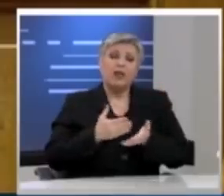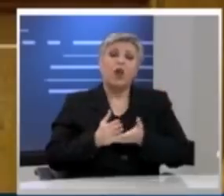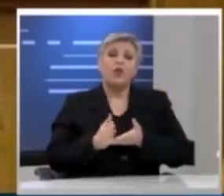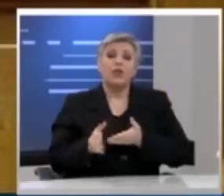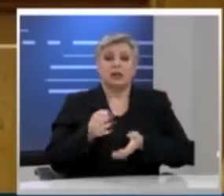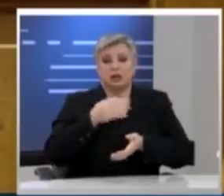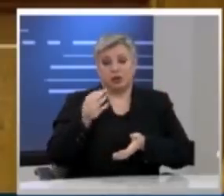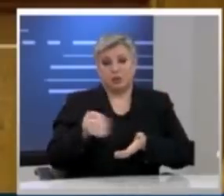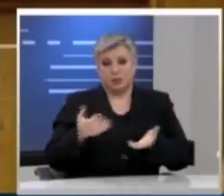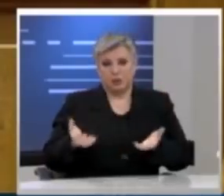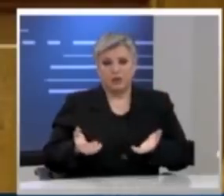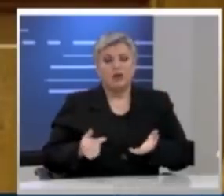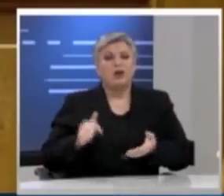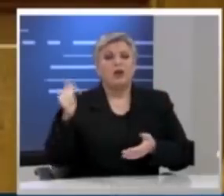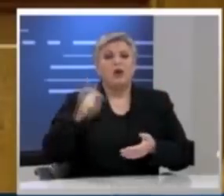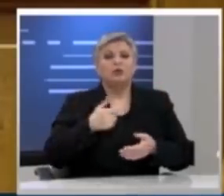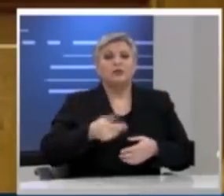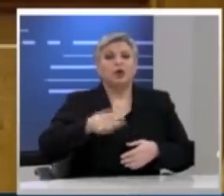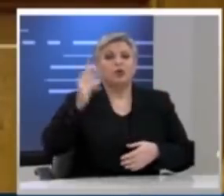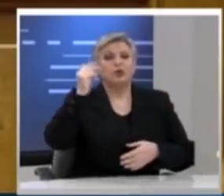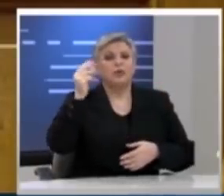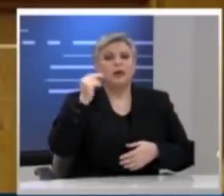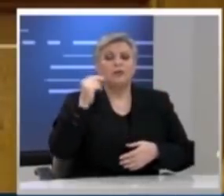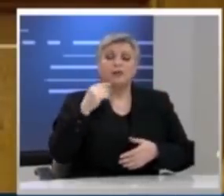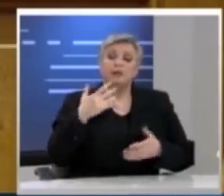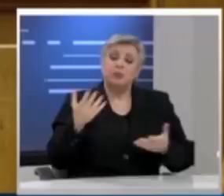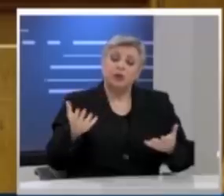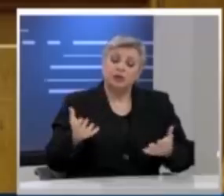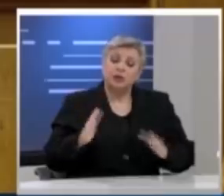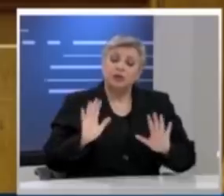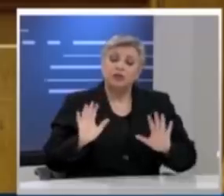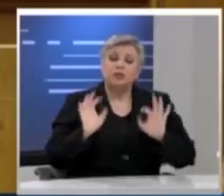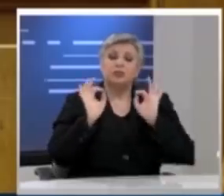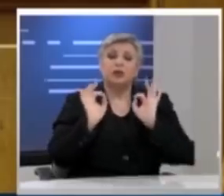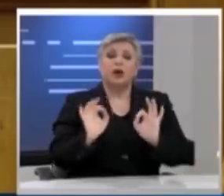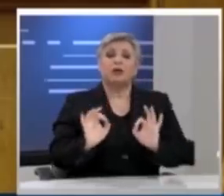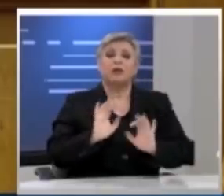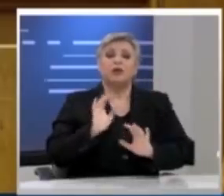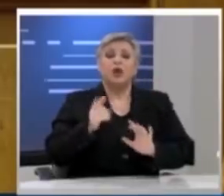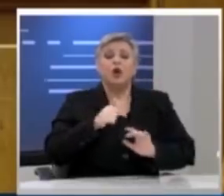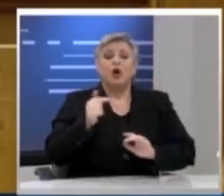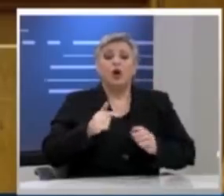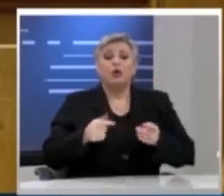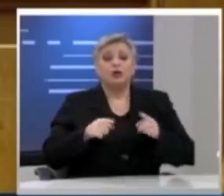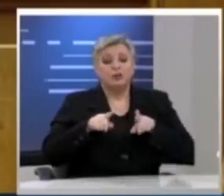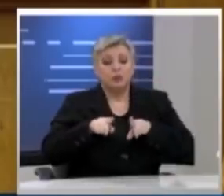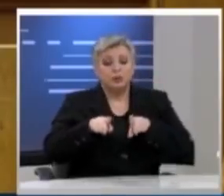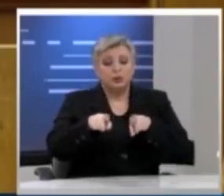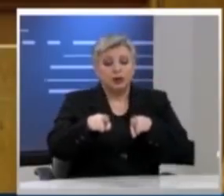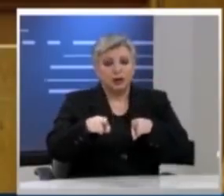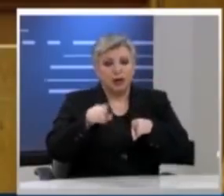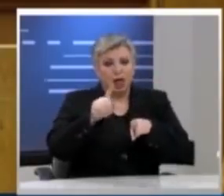ακαδημαϊσμό πάει χέρι-χέρι με την αγορά που χορεύει το ρυθμό που παίζετε εσείς και η κυβέρνησή